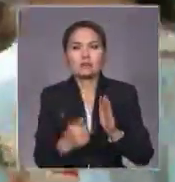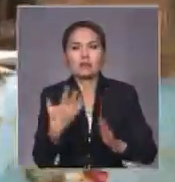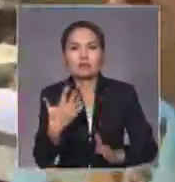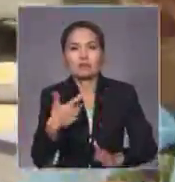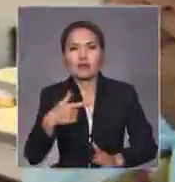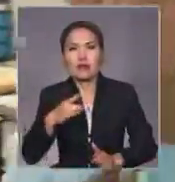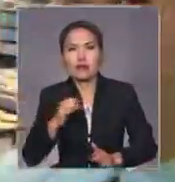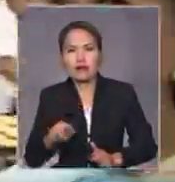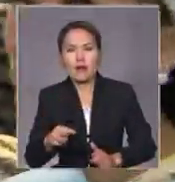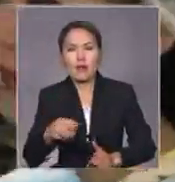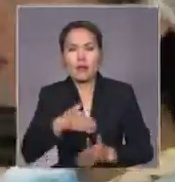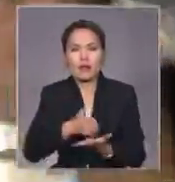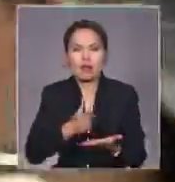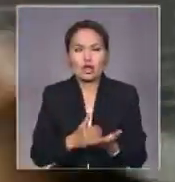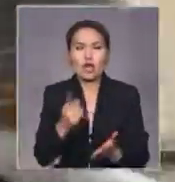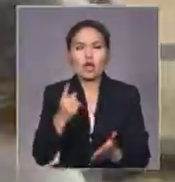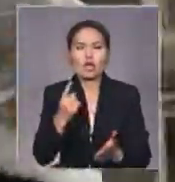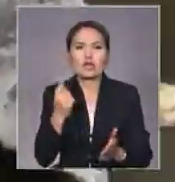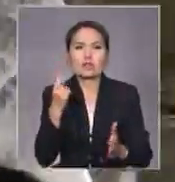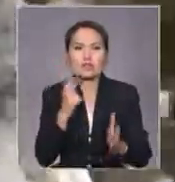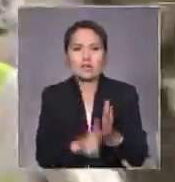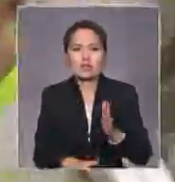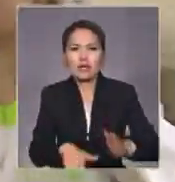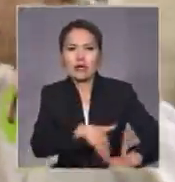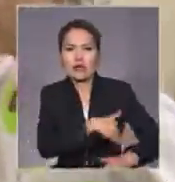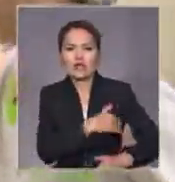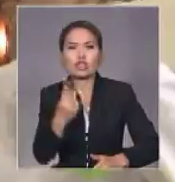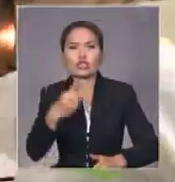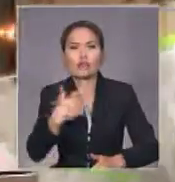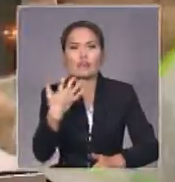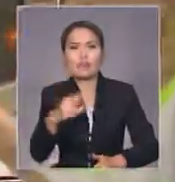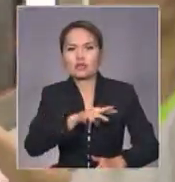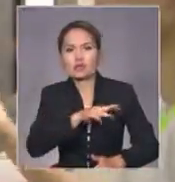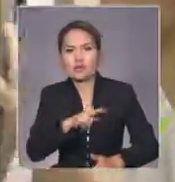тәтті нан 180 градуста 25 минутта дайын болады.